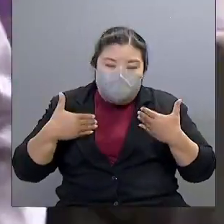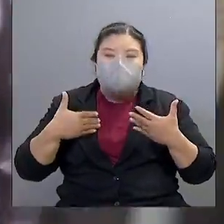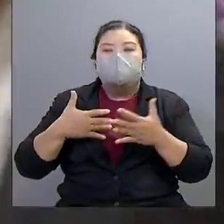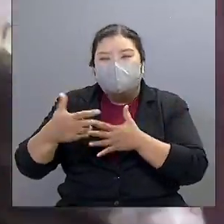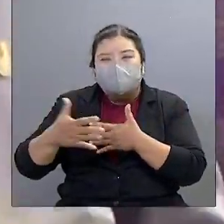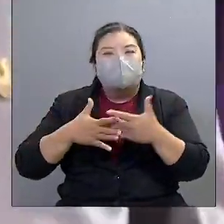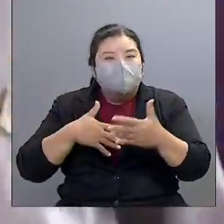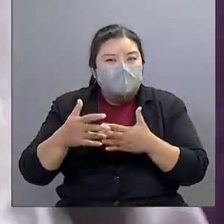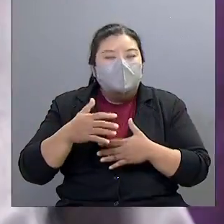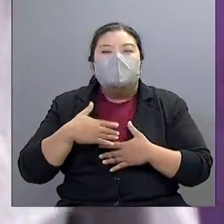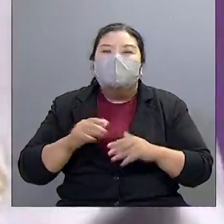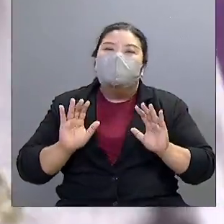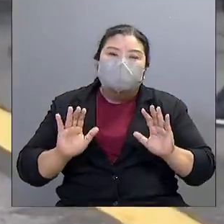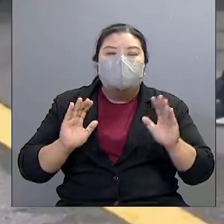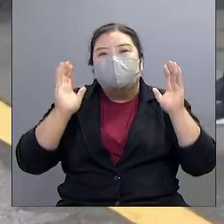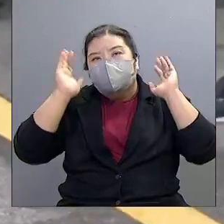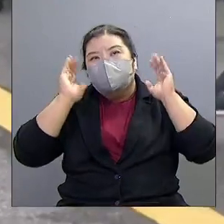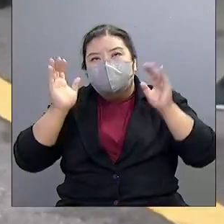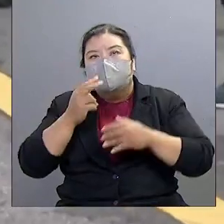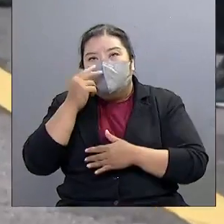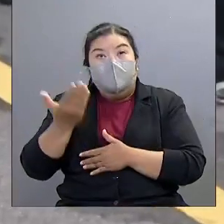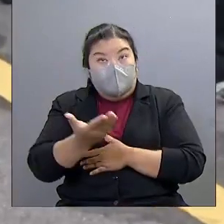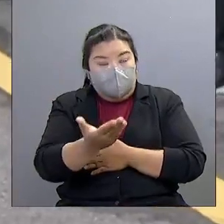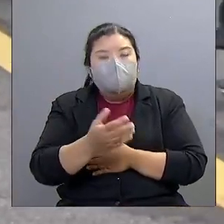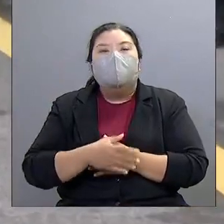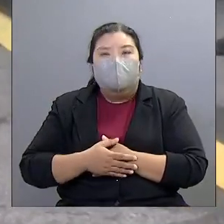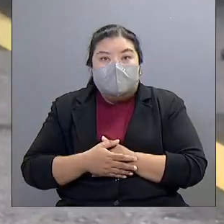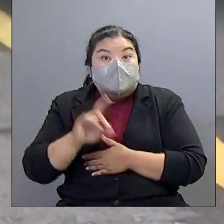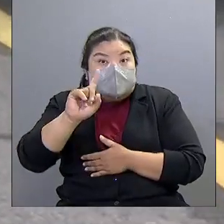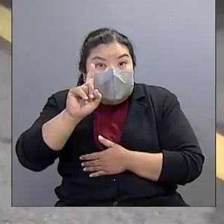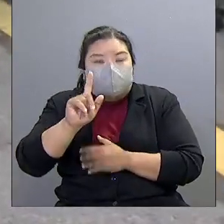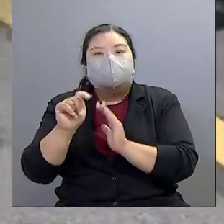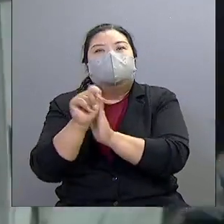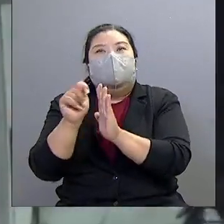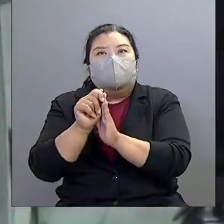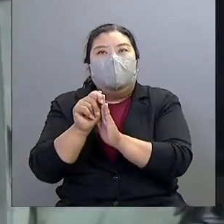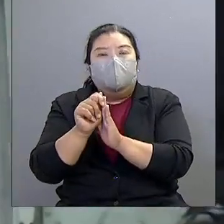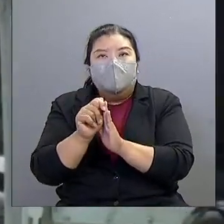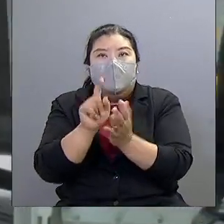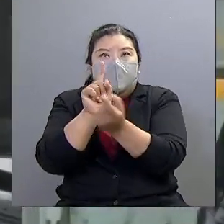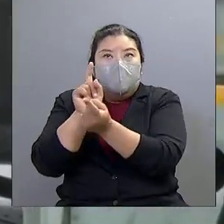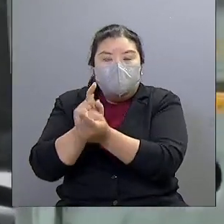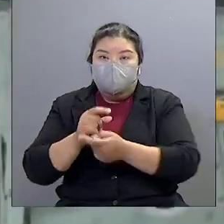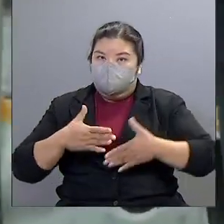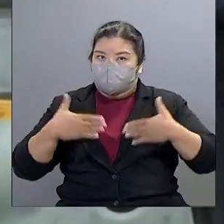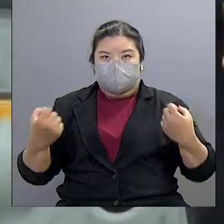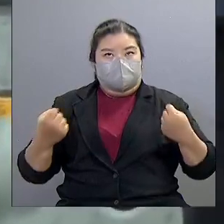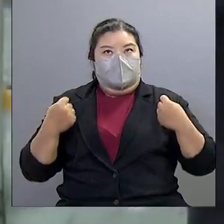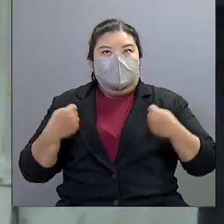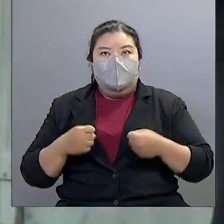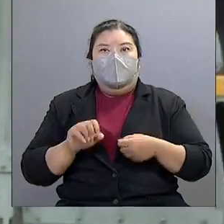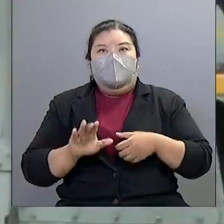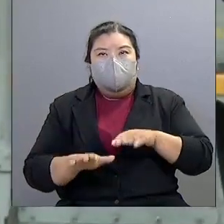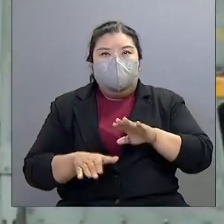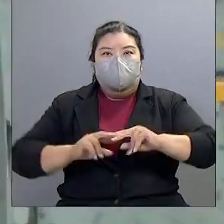ยกับนักข่าวแล้วนะคะอย่างภาพนี้ก็ตอนลงพื้นที่จังหวัดตากเห็นได้ชัดค่ะเดินได้แข็งขันขนาดนี้แ